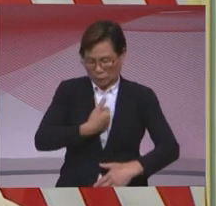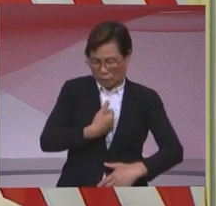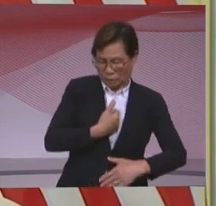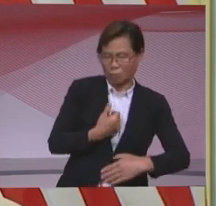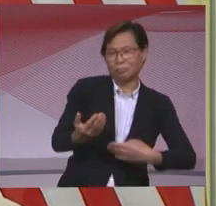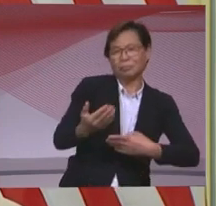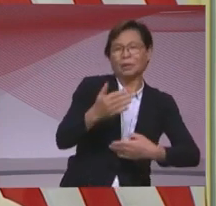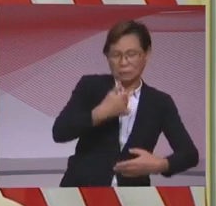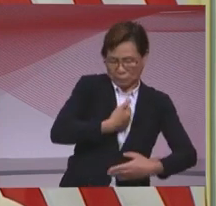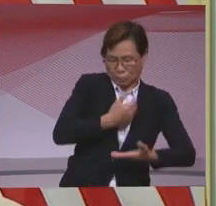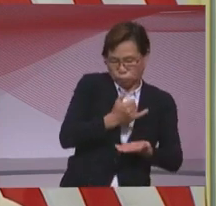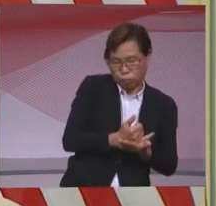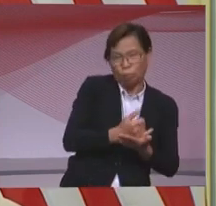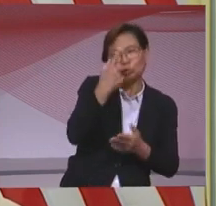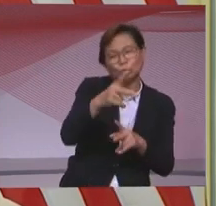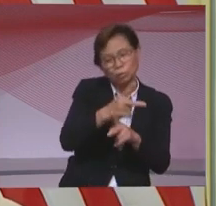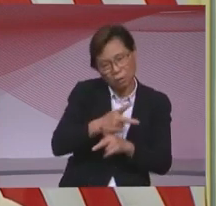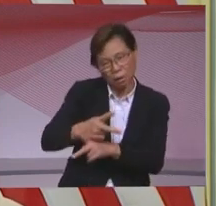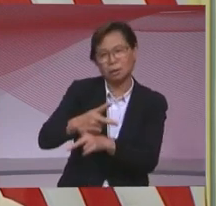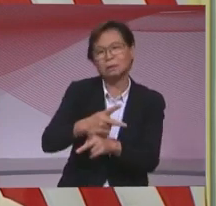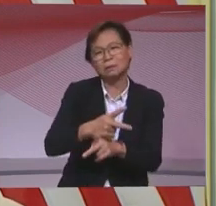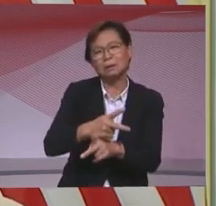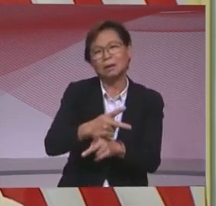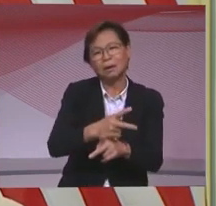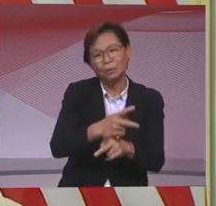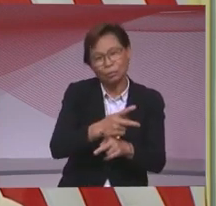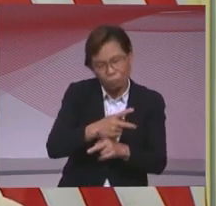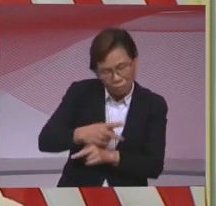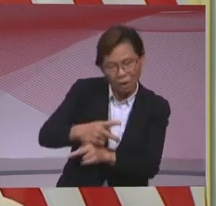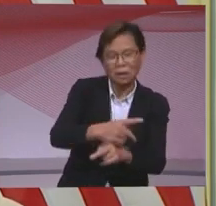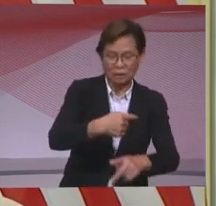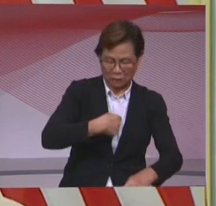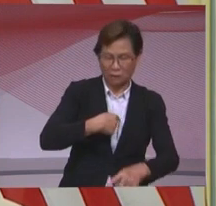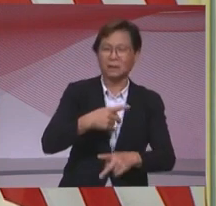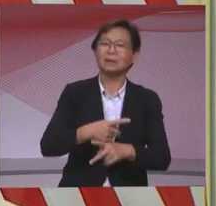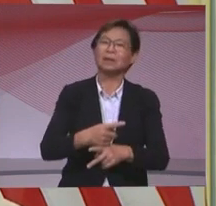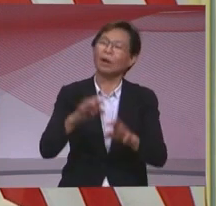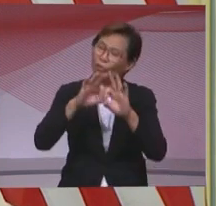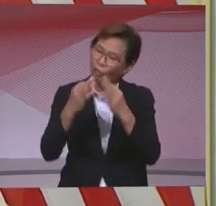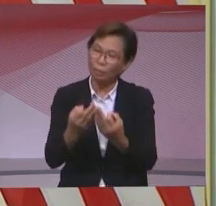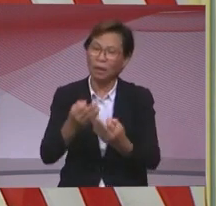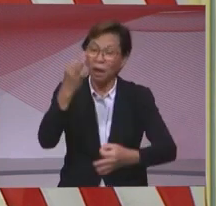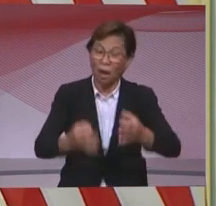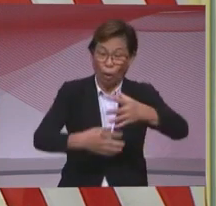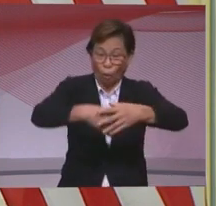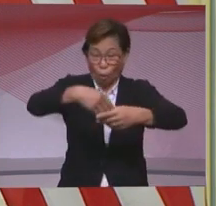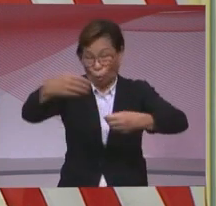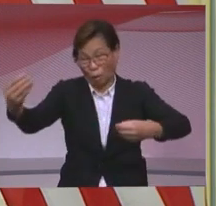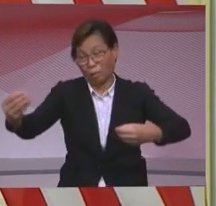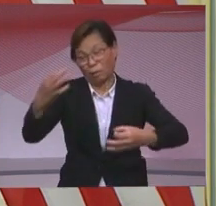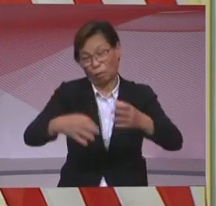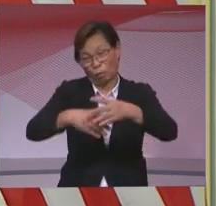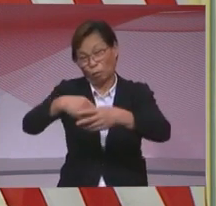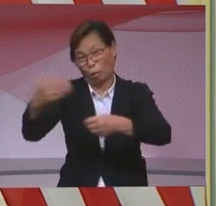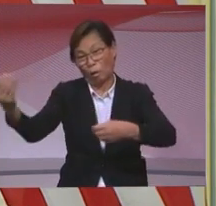untuk menjaga kesihatan diri dan keluarga kalau tidak yakin yang kalau mereka keluar mereka tidak menjangkiti sesiapa